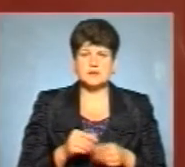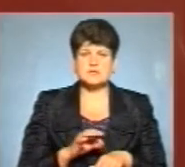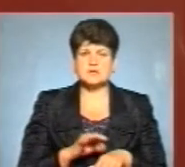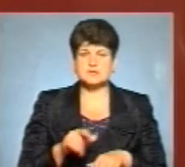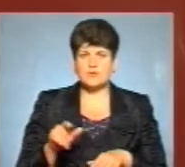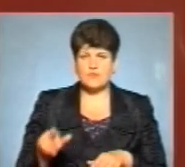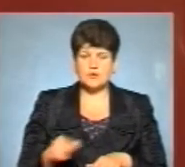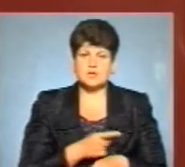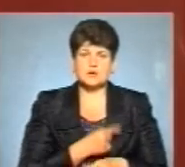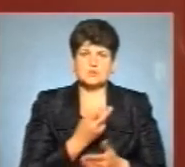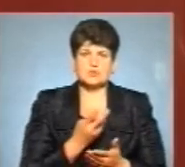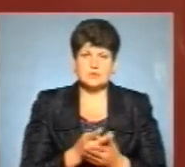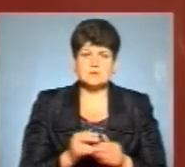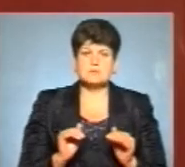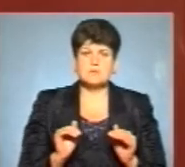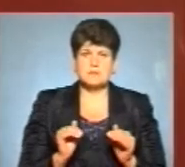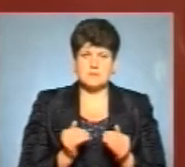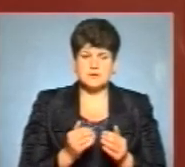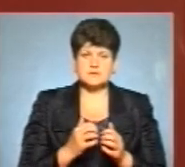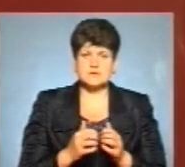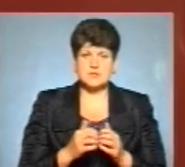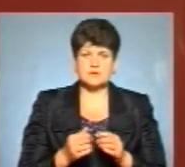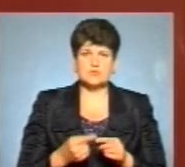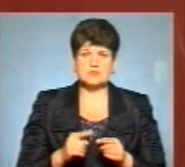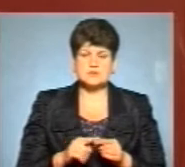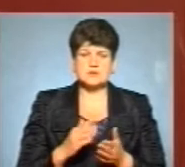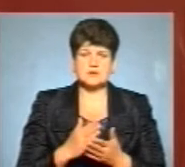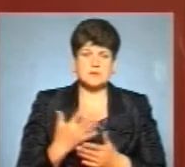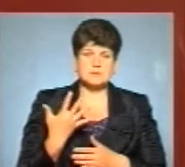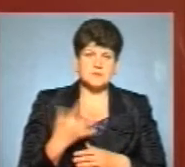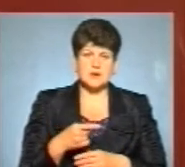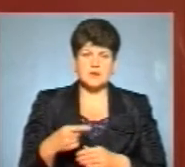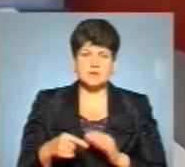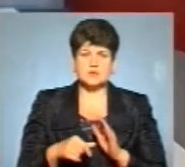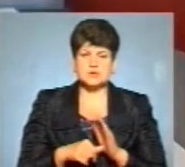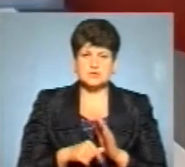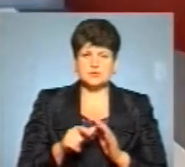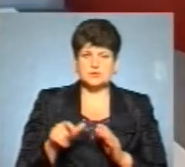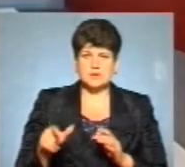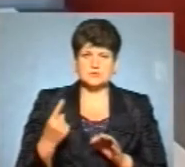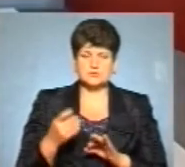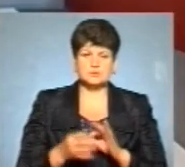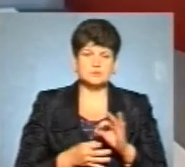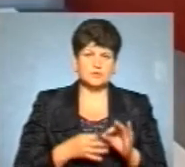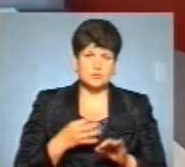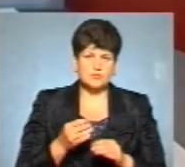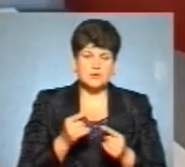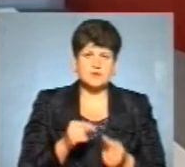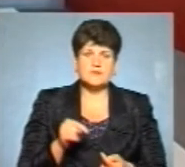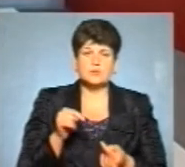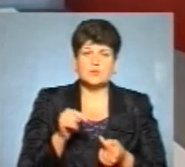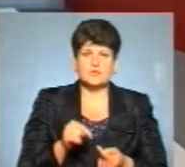ми госпіталізовуємо, зменшилася. В середньому це є 5-6 пацієнтів за добу. І,